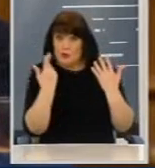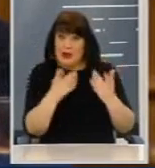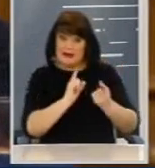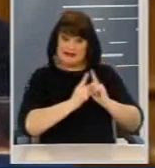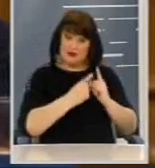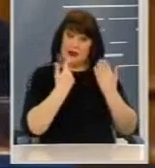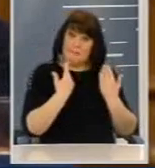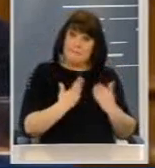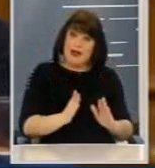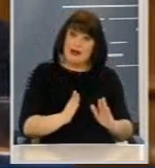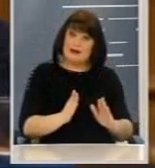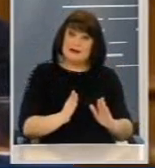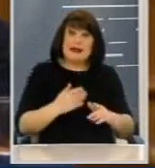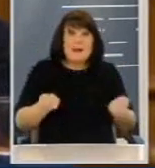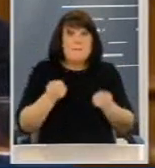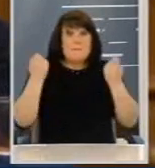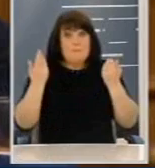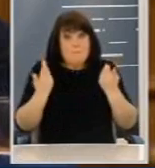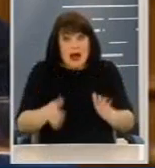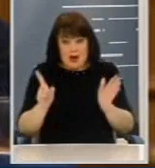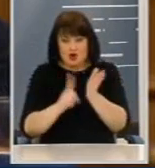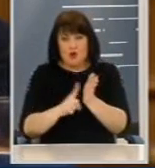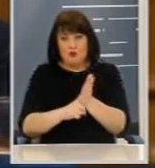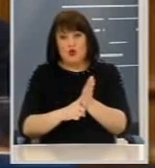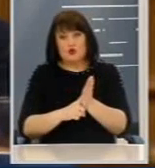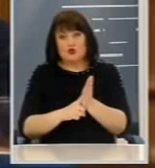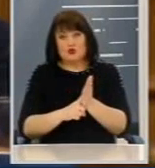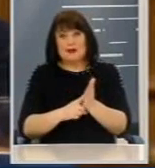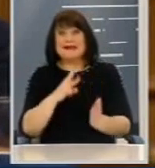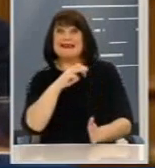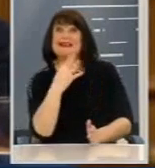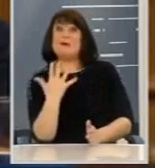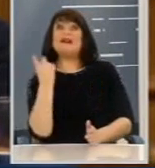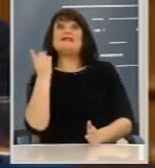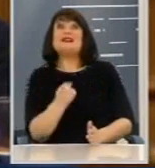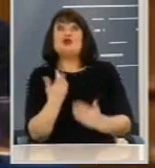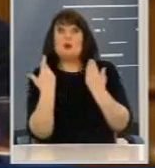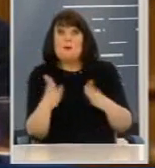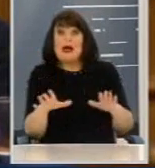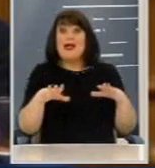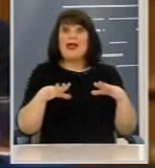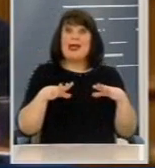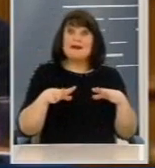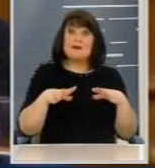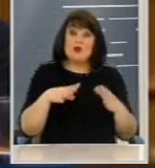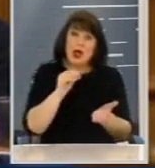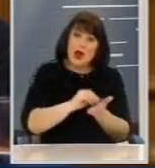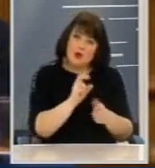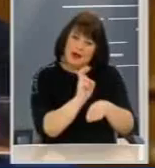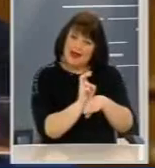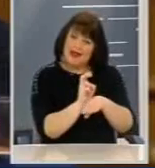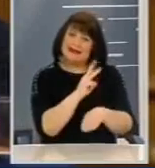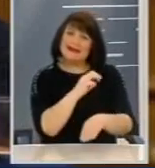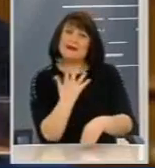συμφωνηθεί, έχει ήδη υλοποιηθεί και νομοθετηθεί το 35%. Το άλλο 35% προφανώς